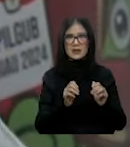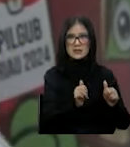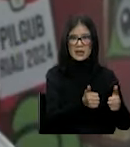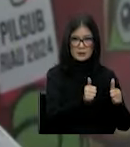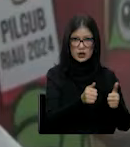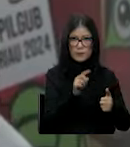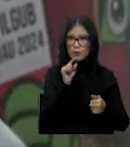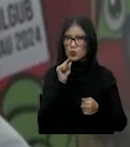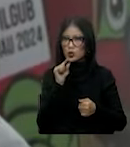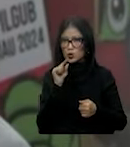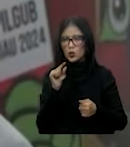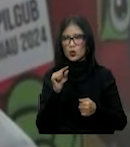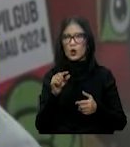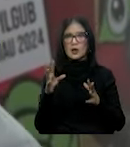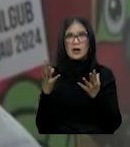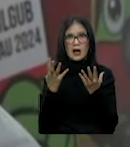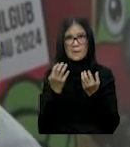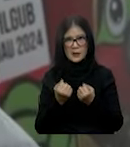berjuang.